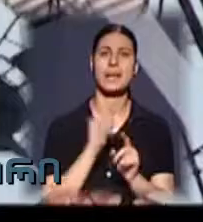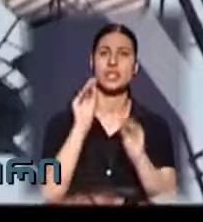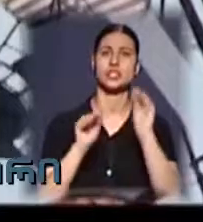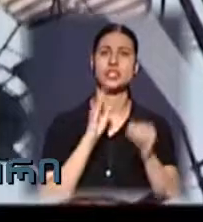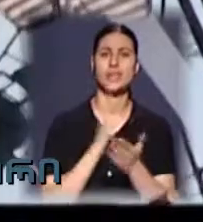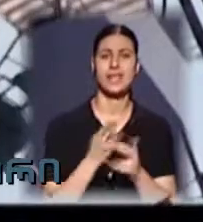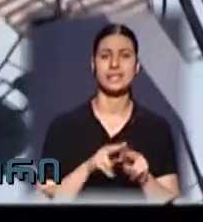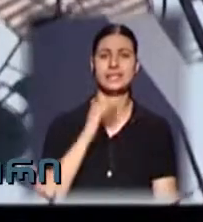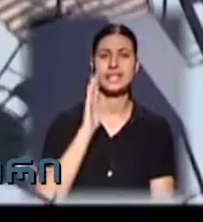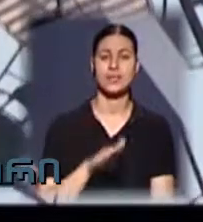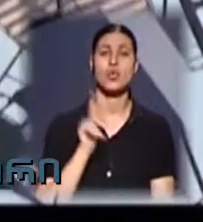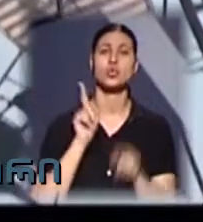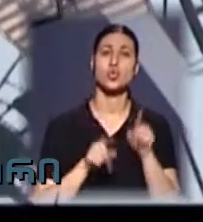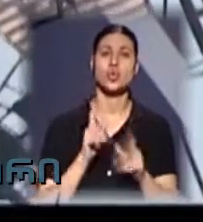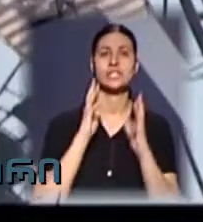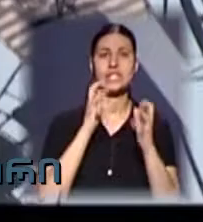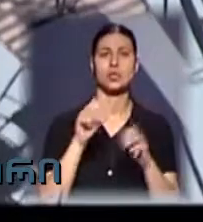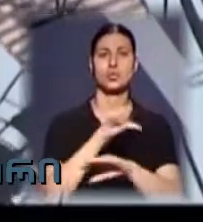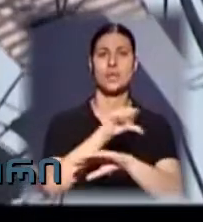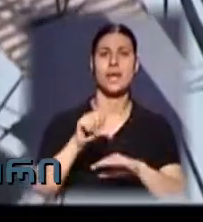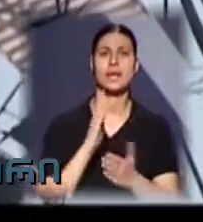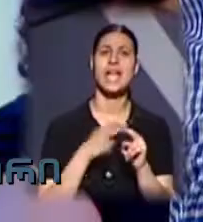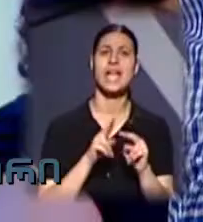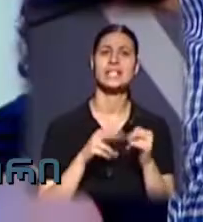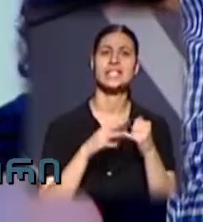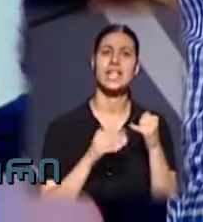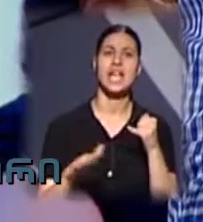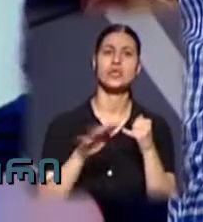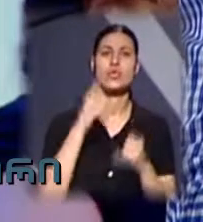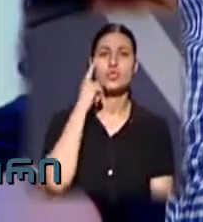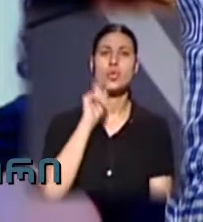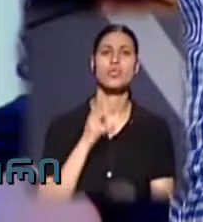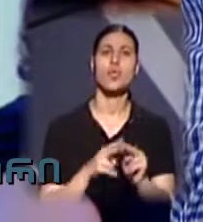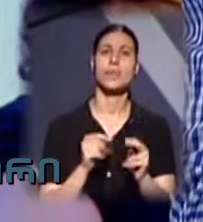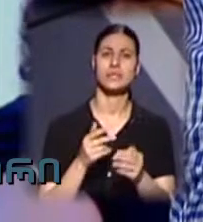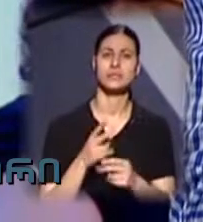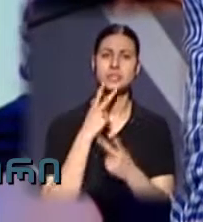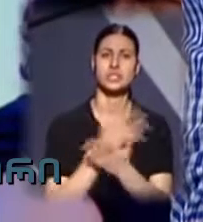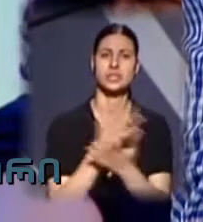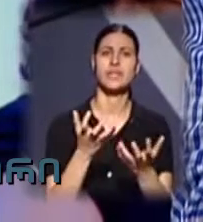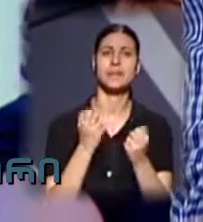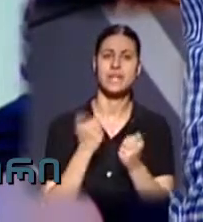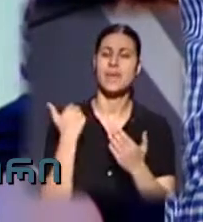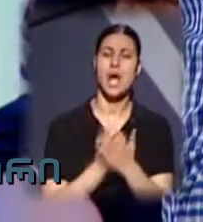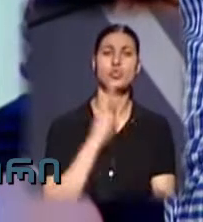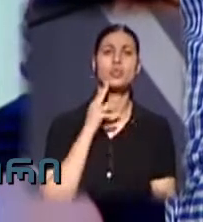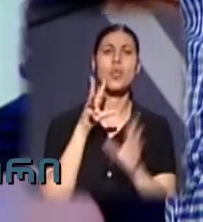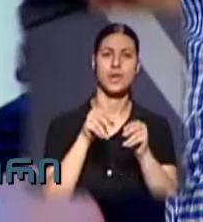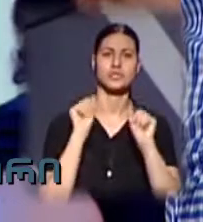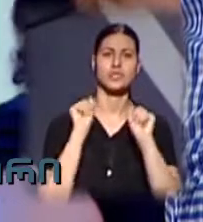და ის არის საკმარისი. ზოგ შემთხვევაში უფრო სერიოზული ბარიერები არის ხოლმე. ფიქრობ, რომ ტერიტორია ძალიან მისაღებია ახალი ზოოპარკისთვის.